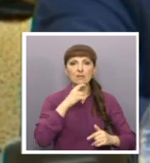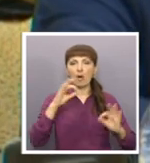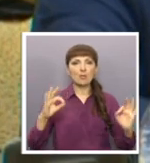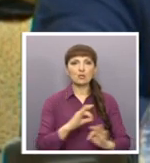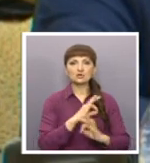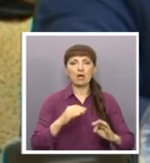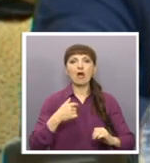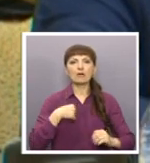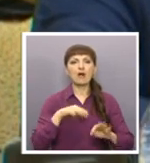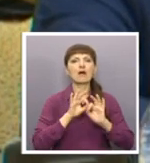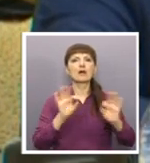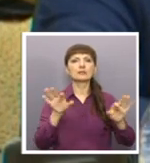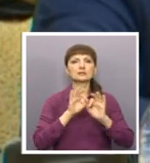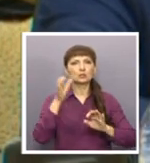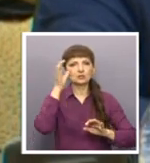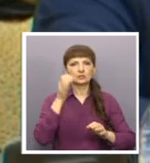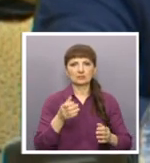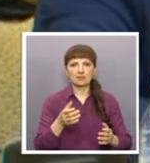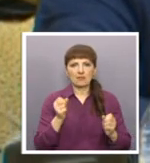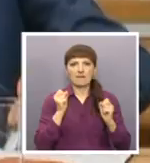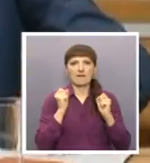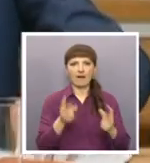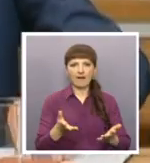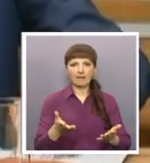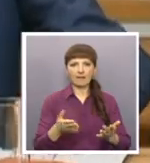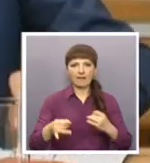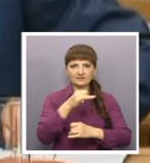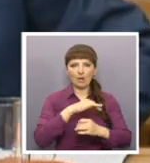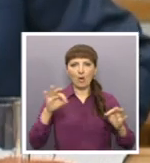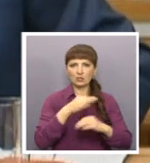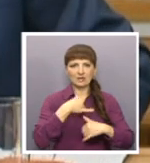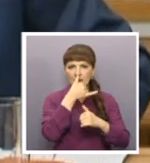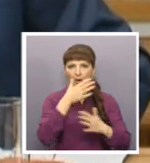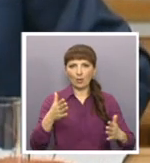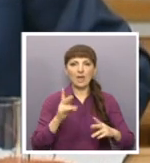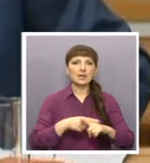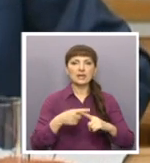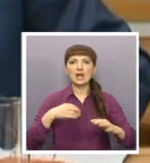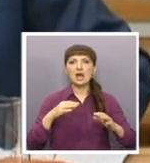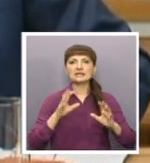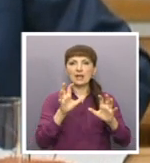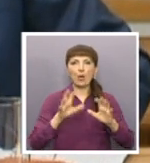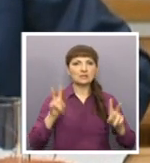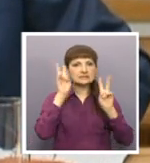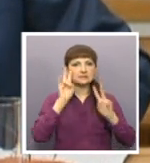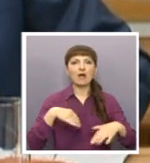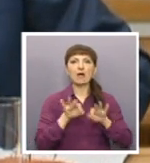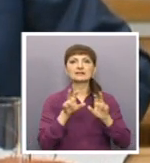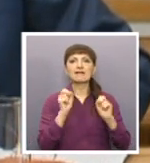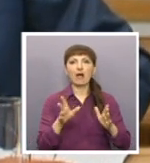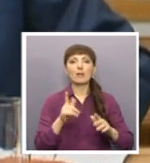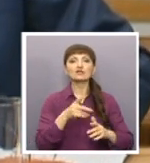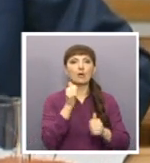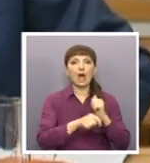какой с меня эксперт говорит сейчас о музыке, о юриспруденции, о каких-то других делах. Почему каждый